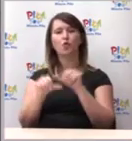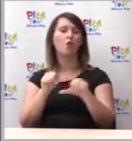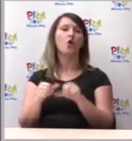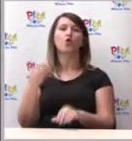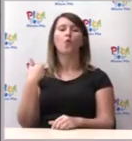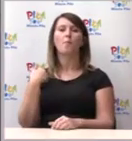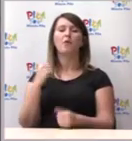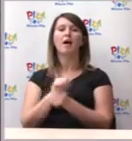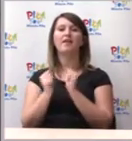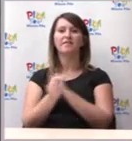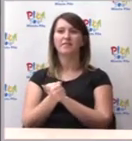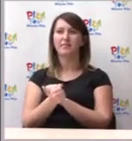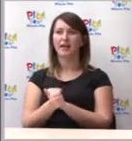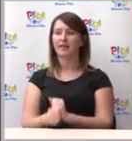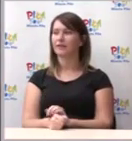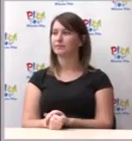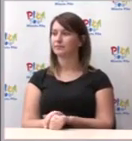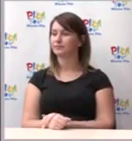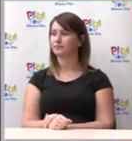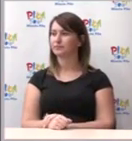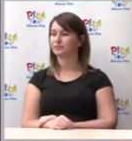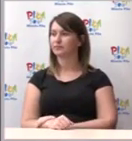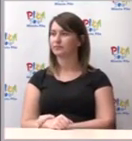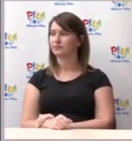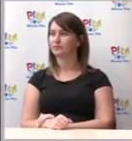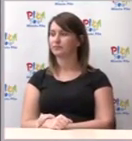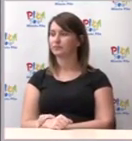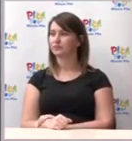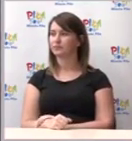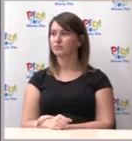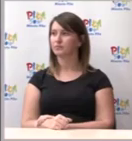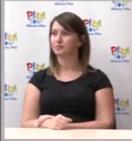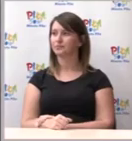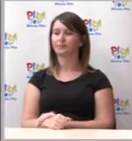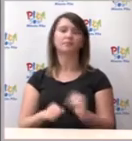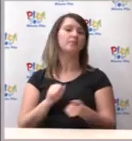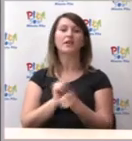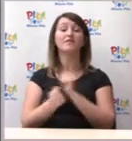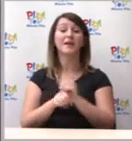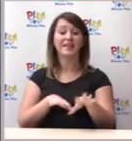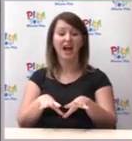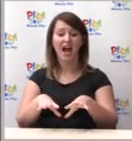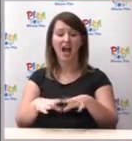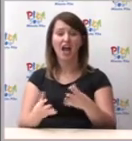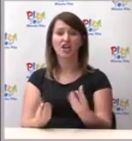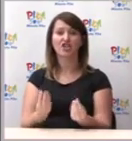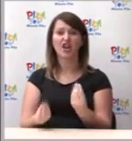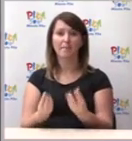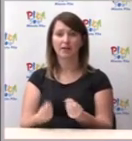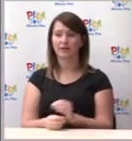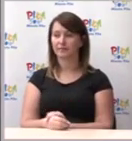gruntów pomiędzy starostwem powiatowym a Piłą, gminą Piła. Starostwo przekazało nam obiekt przy ulicy